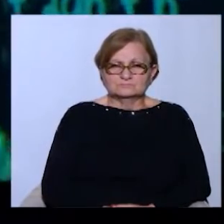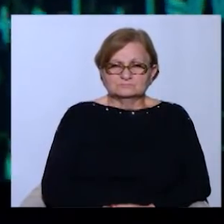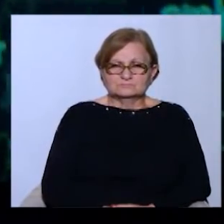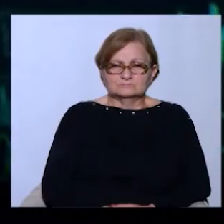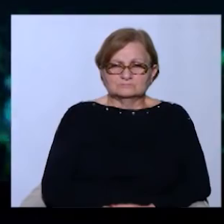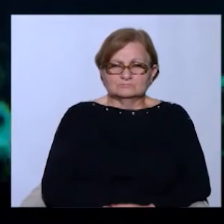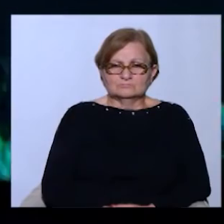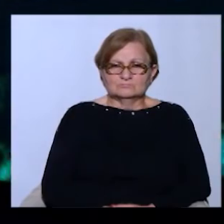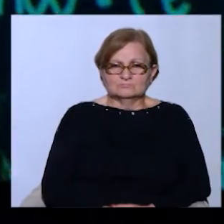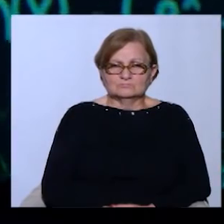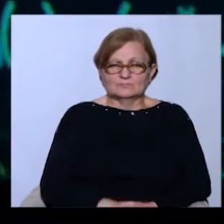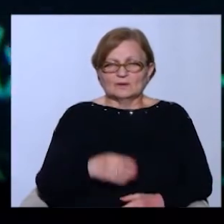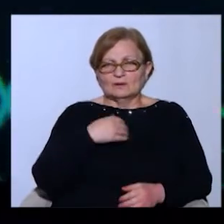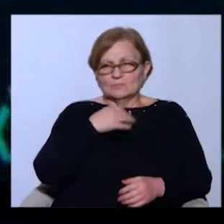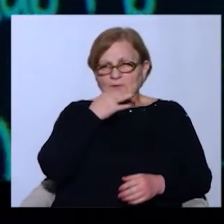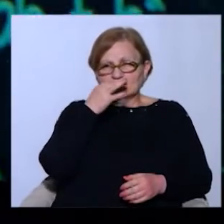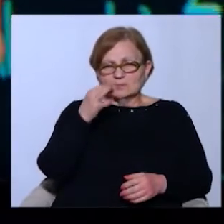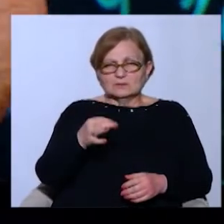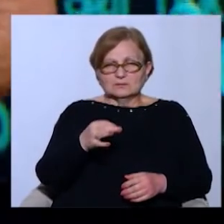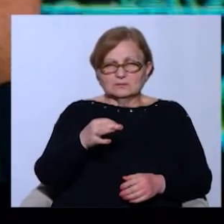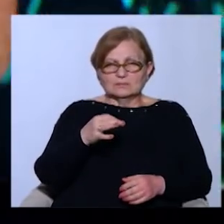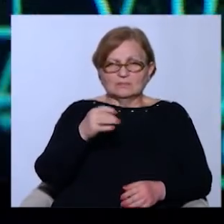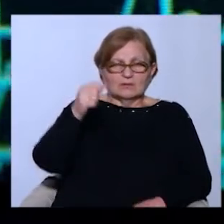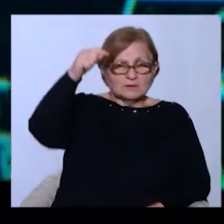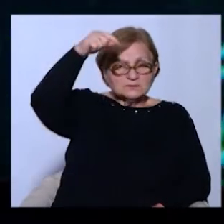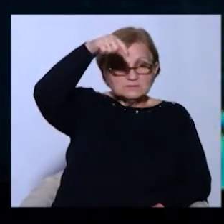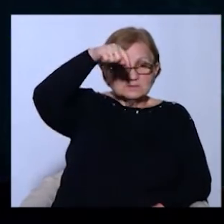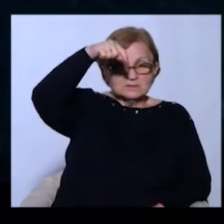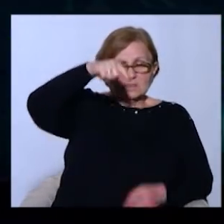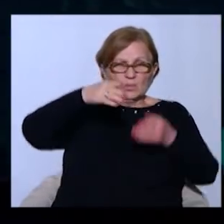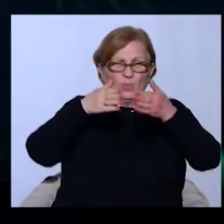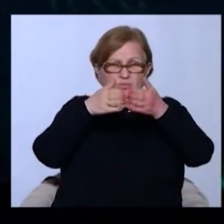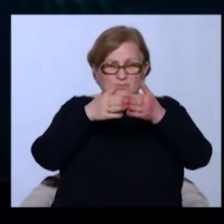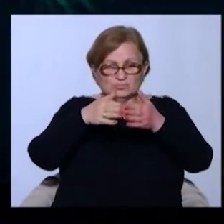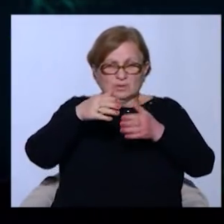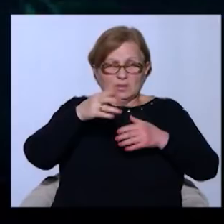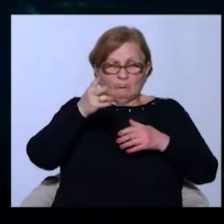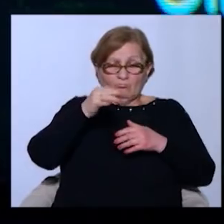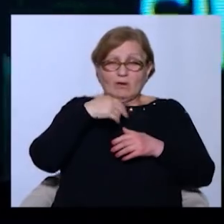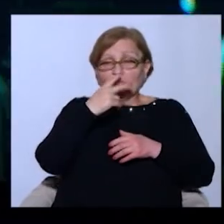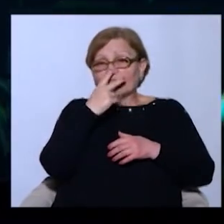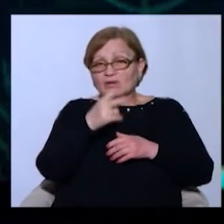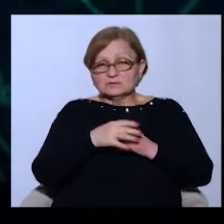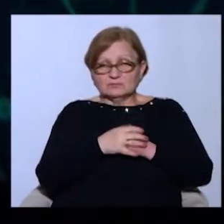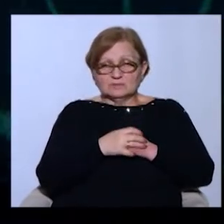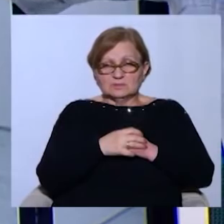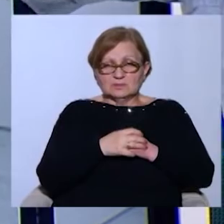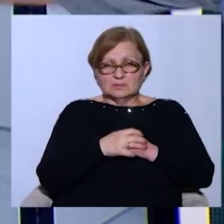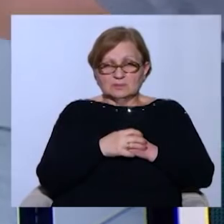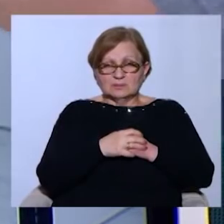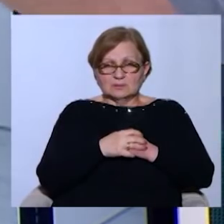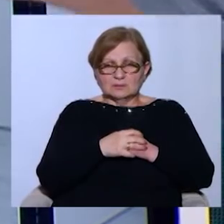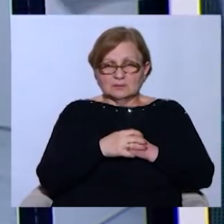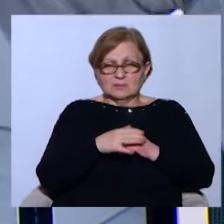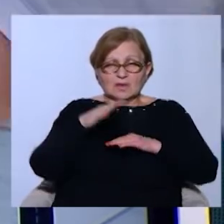ვთქვი, რომ ეს კედელთან არის მიდგმული მეთქი და ზემოდან ცოტა რთული იქნება ამის დათვლა, მაგრამ ჩვენ შეგვიძლია ხო ხედავთ, ხო, რა ხდება ზემოთ. ნახეთ,